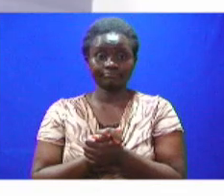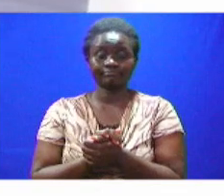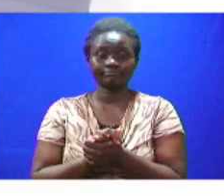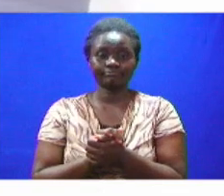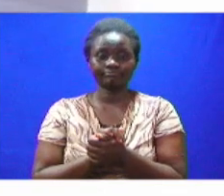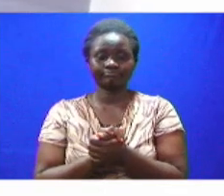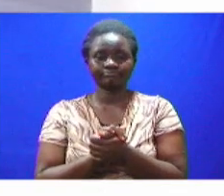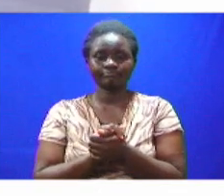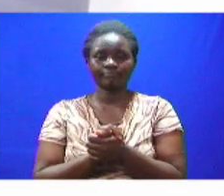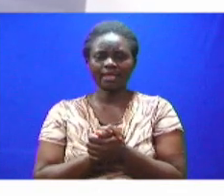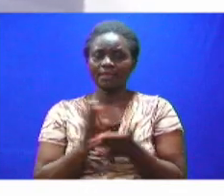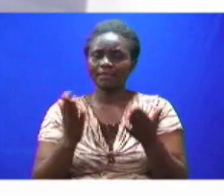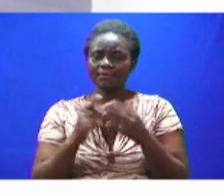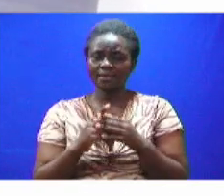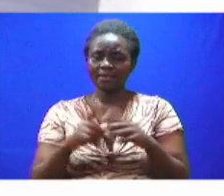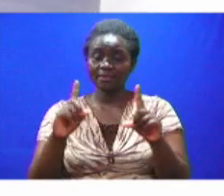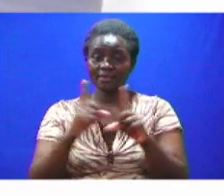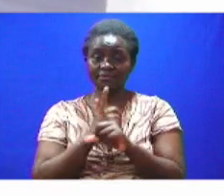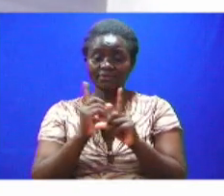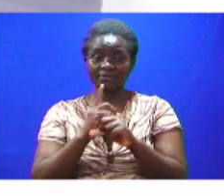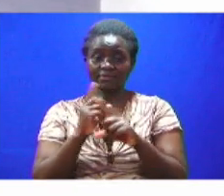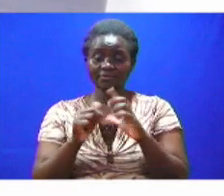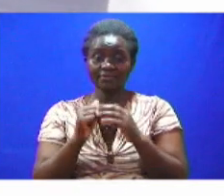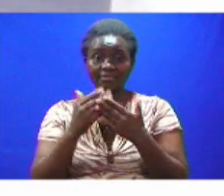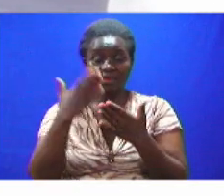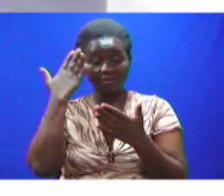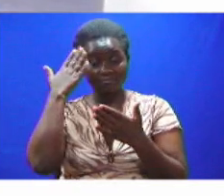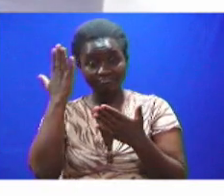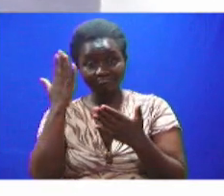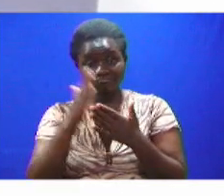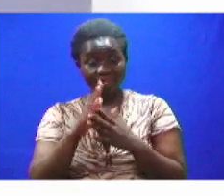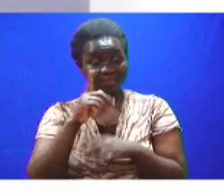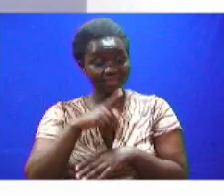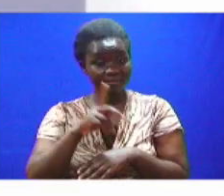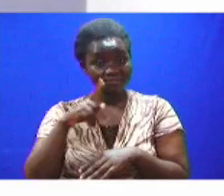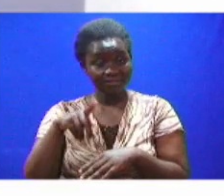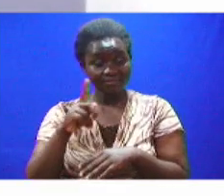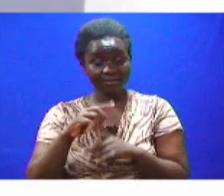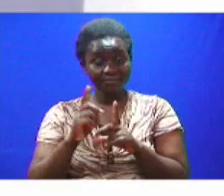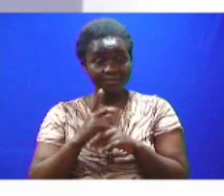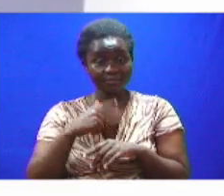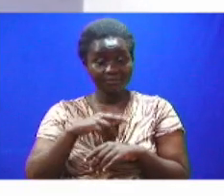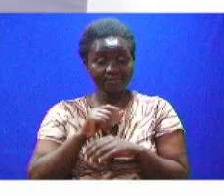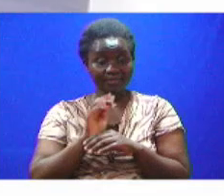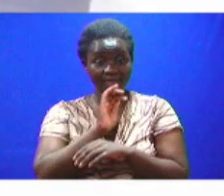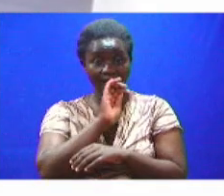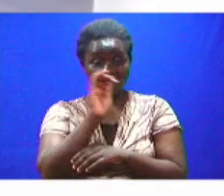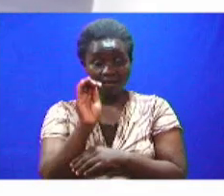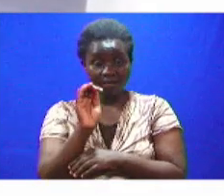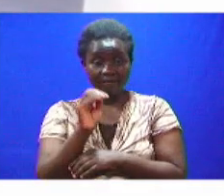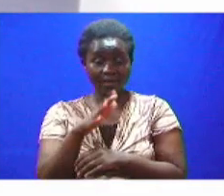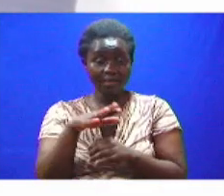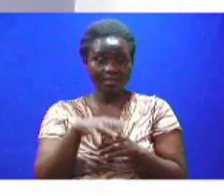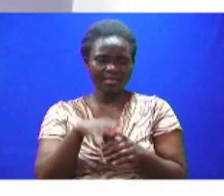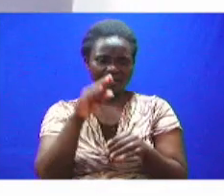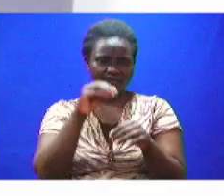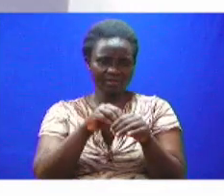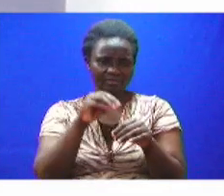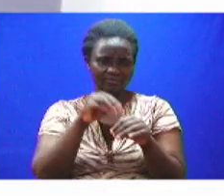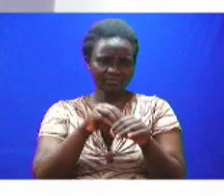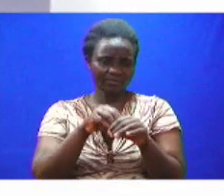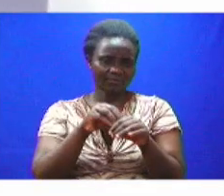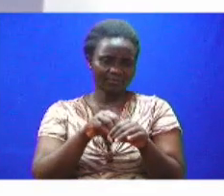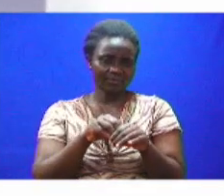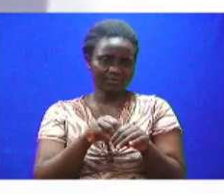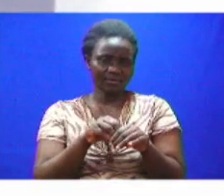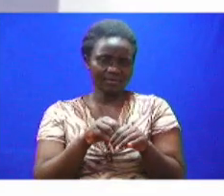Kilicho waletea tofauti hii wanakielewa wenyewe, lakini walipoomba kura waliingia kwenye ile